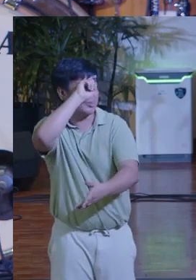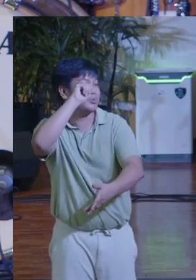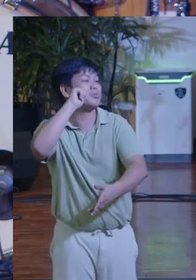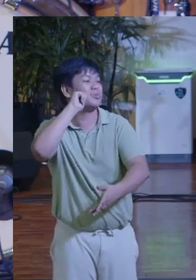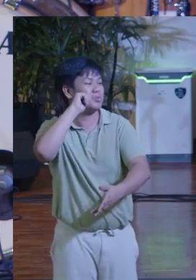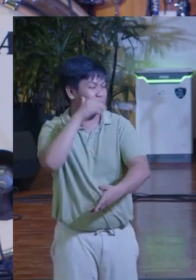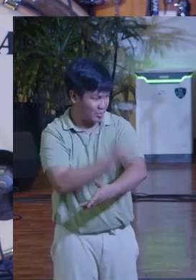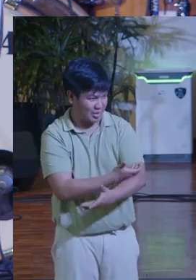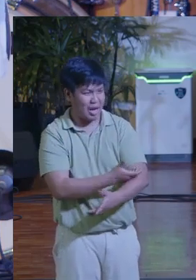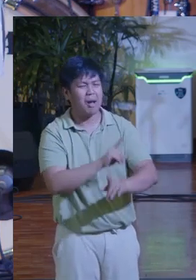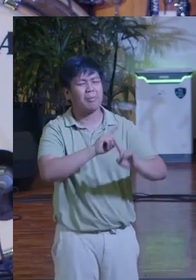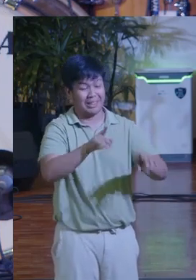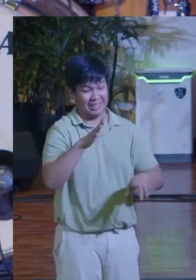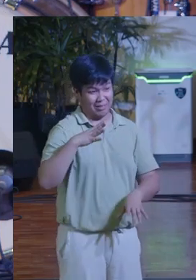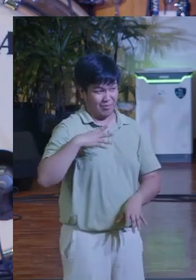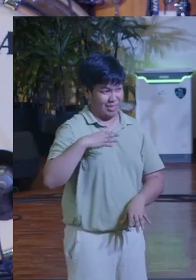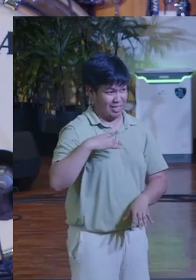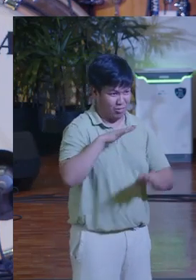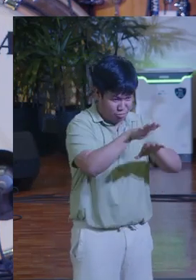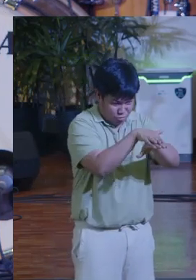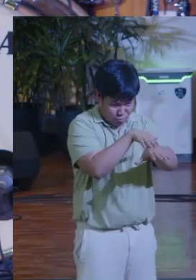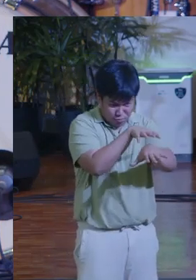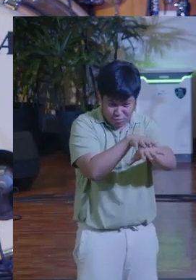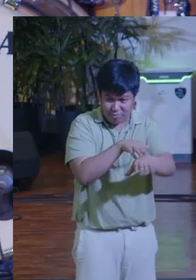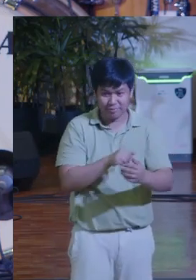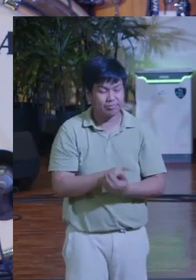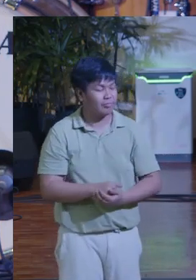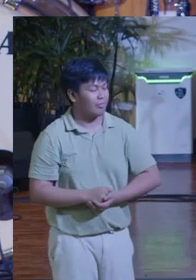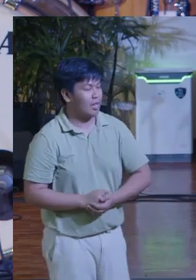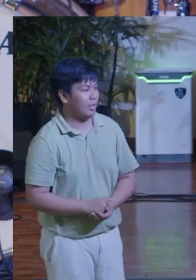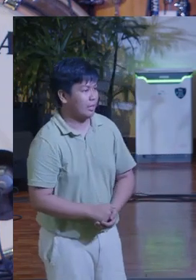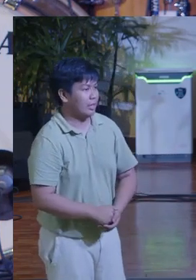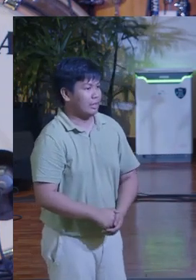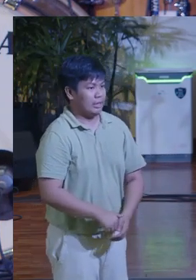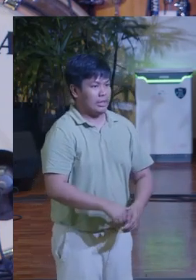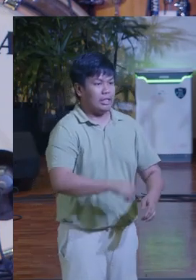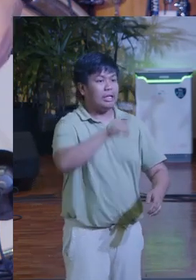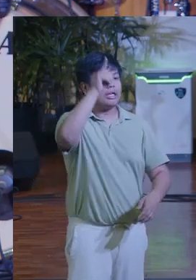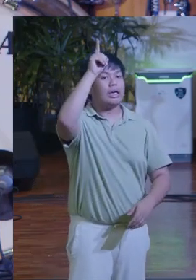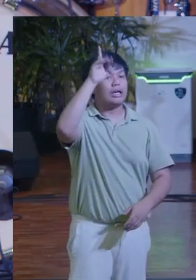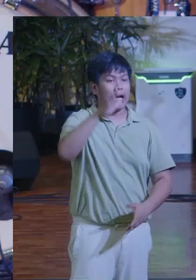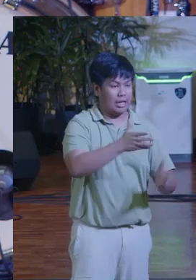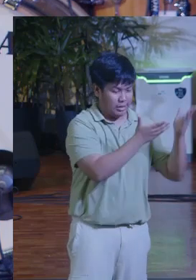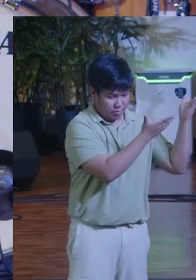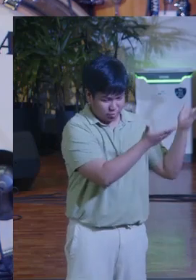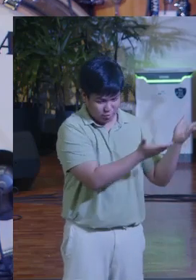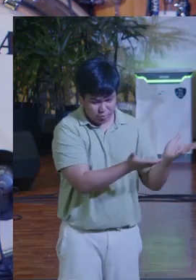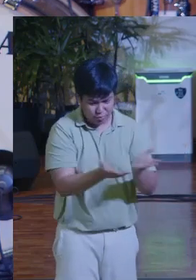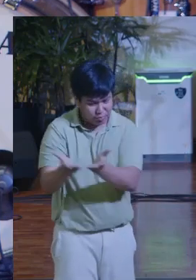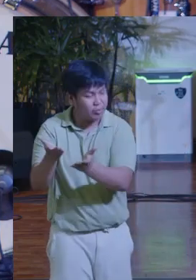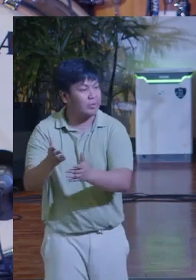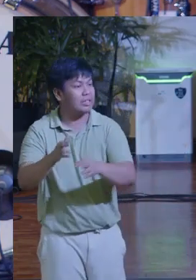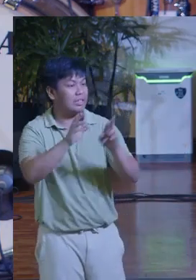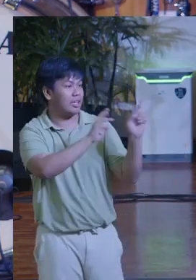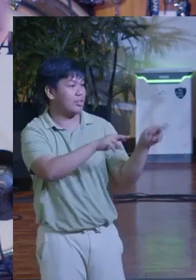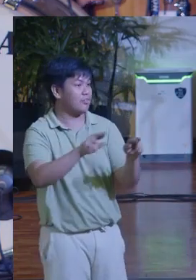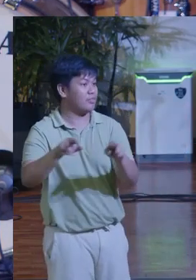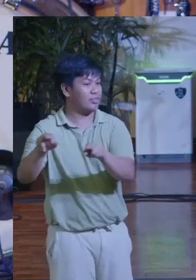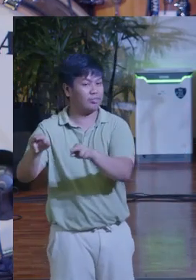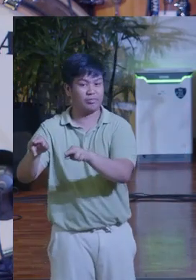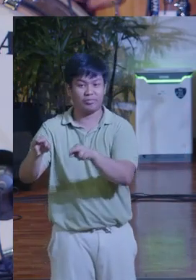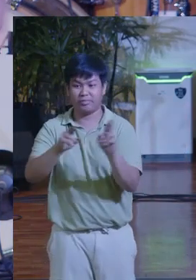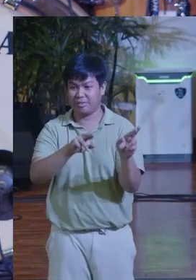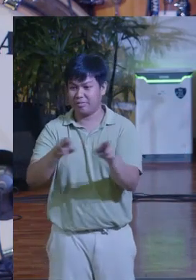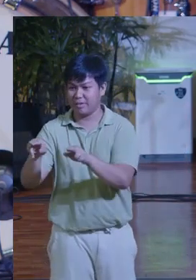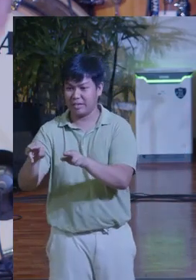ang kwento, no? So kanyang ipinaanod. Pero sa may reeds, sa